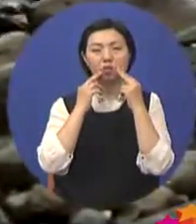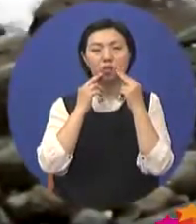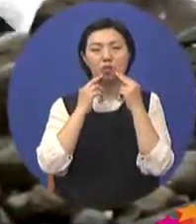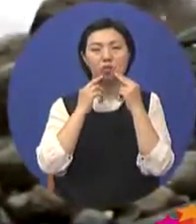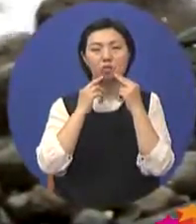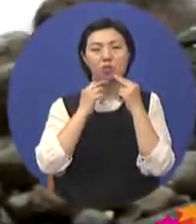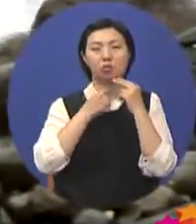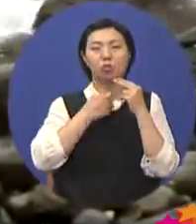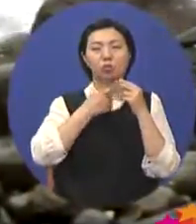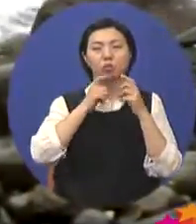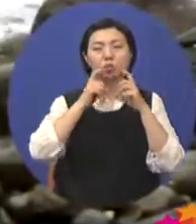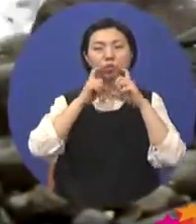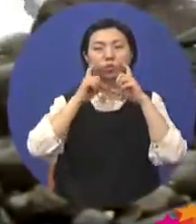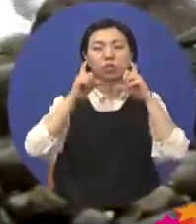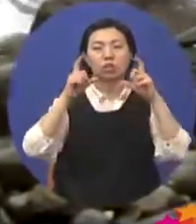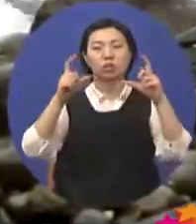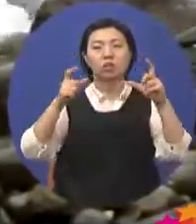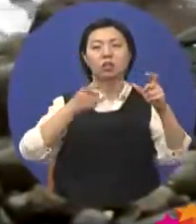울었소